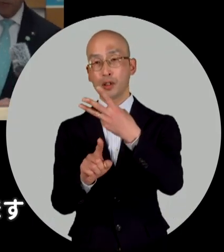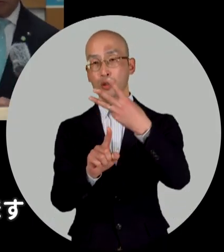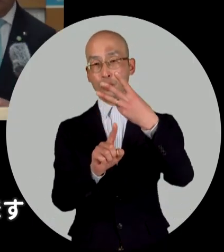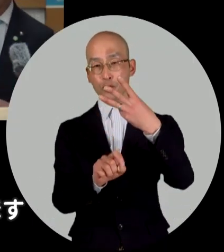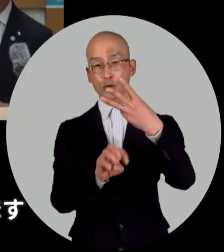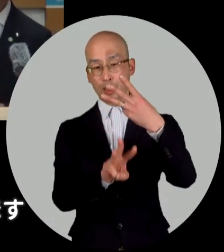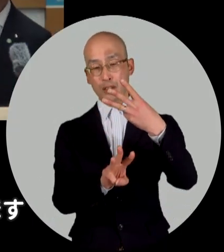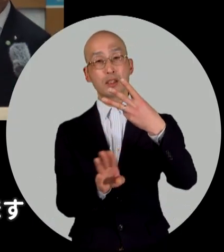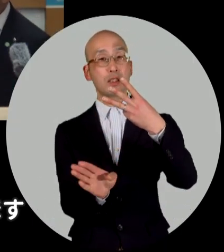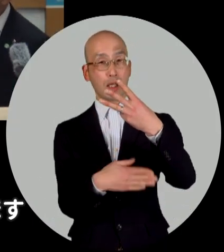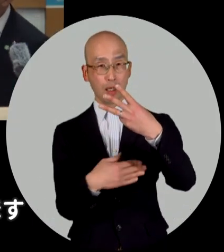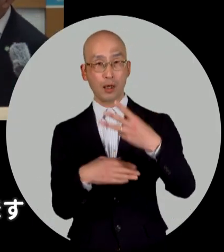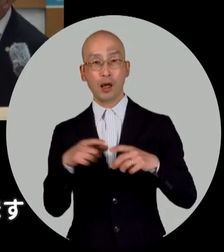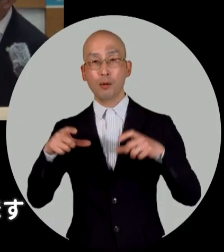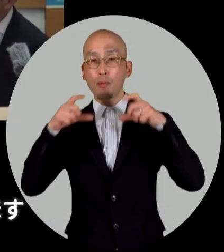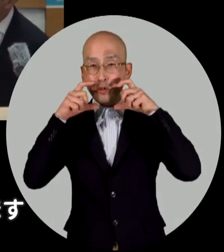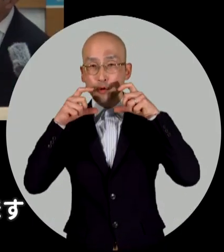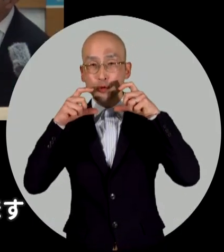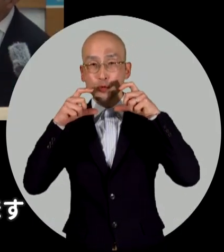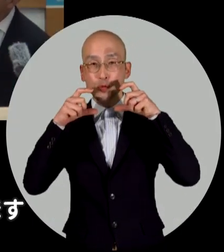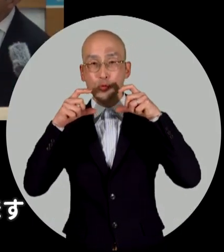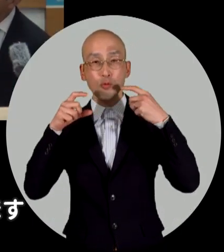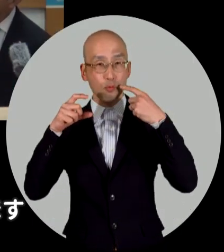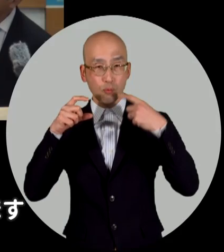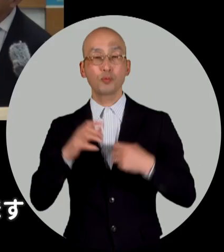以降のマスクの着用についての